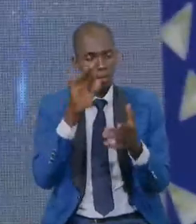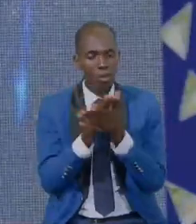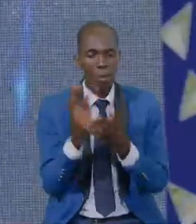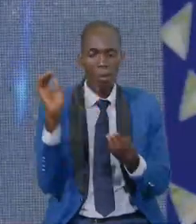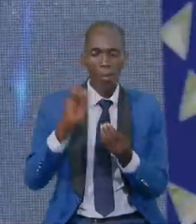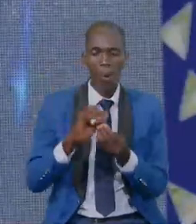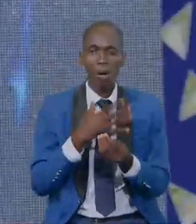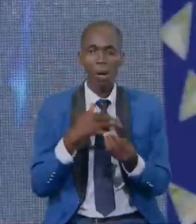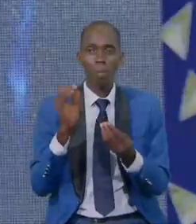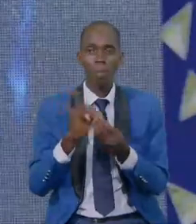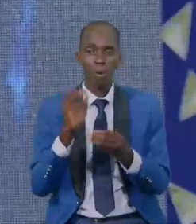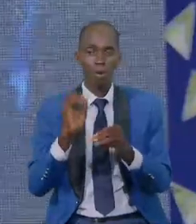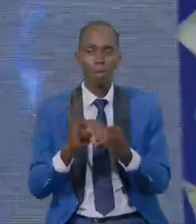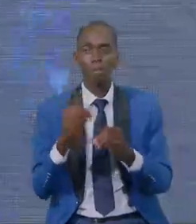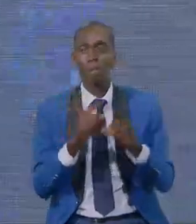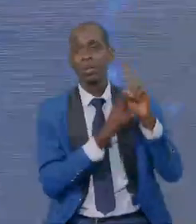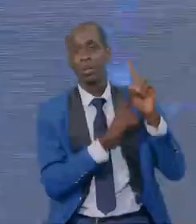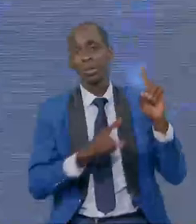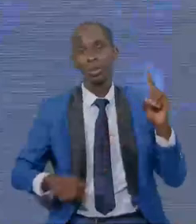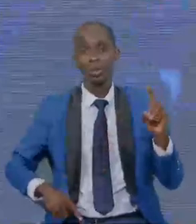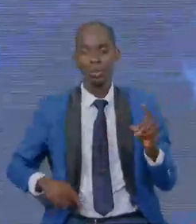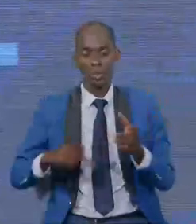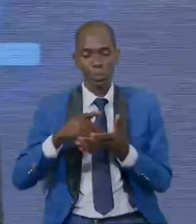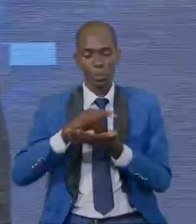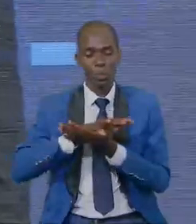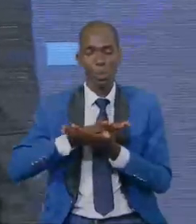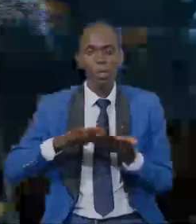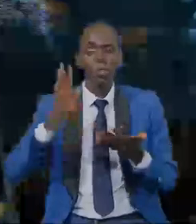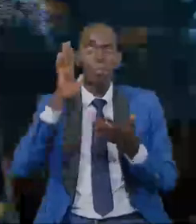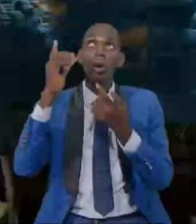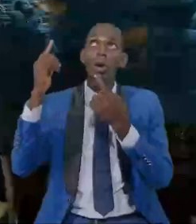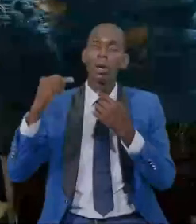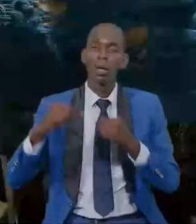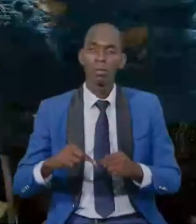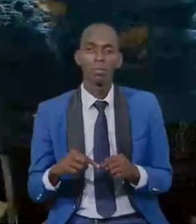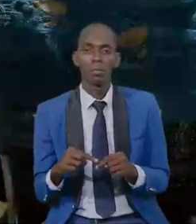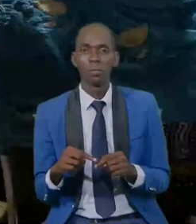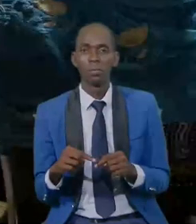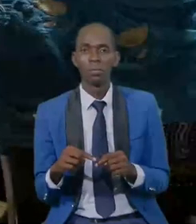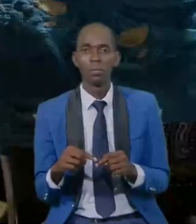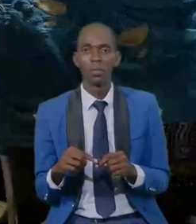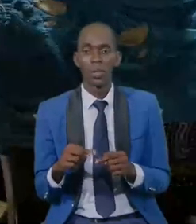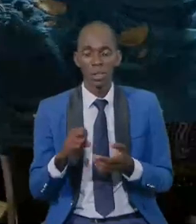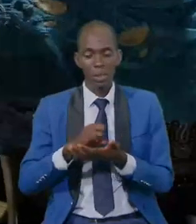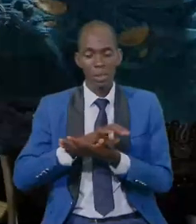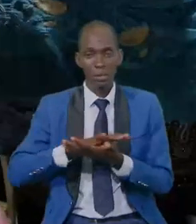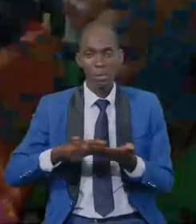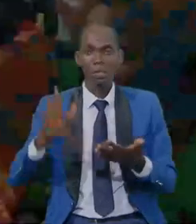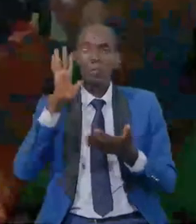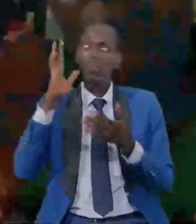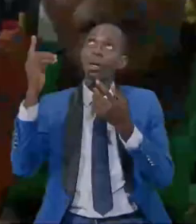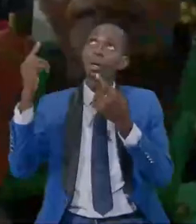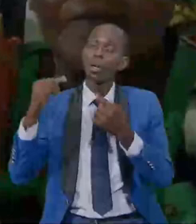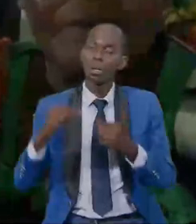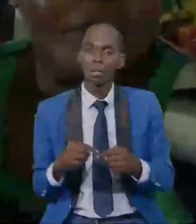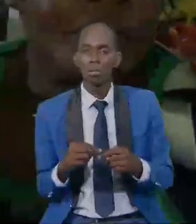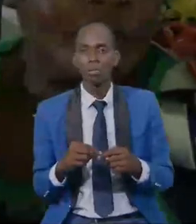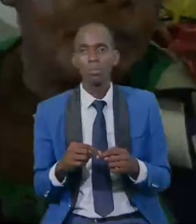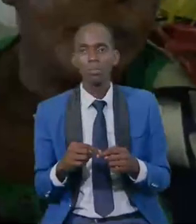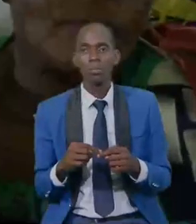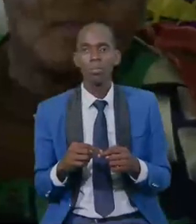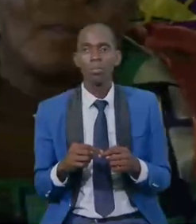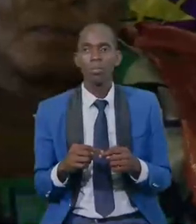Et comme nous croyons de plus en plus dans le Seigneur, la pureté viendra. La sanctification